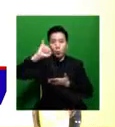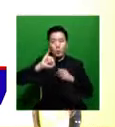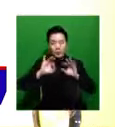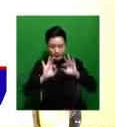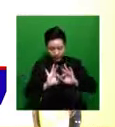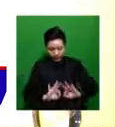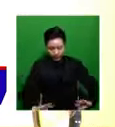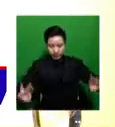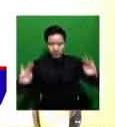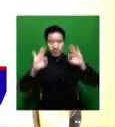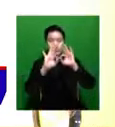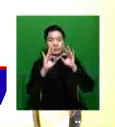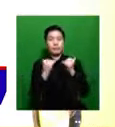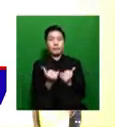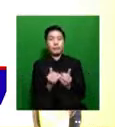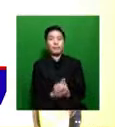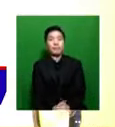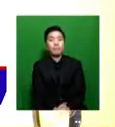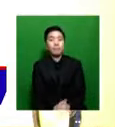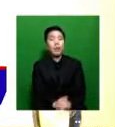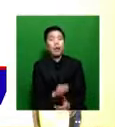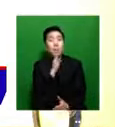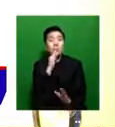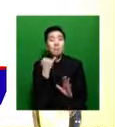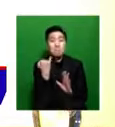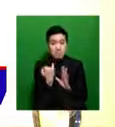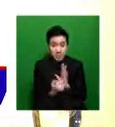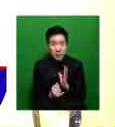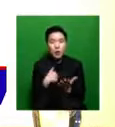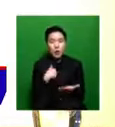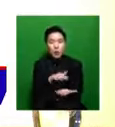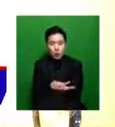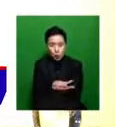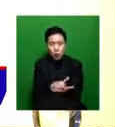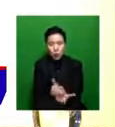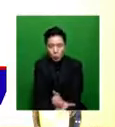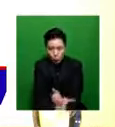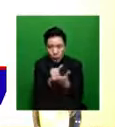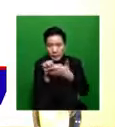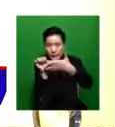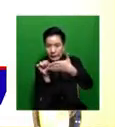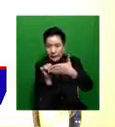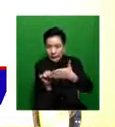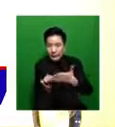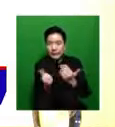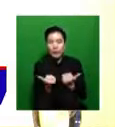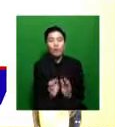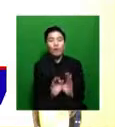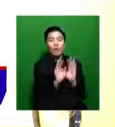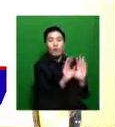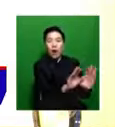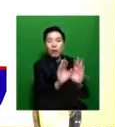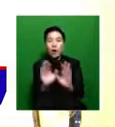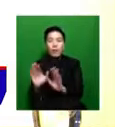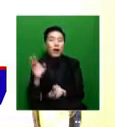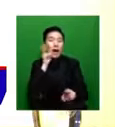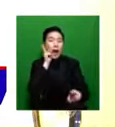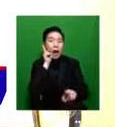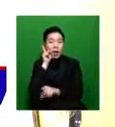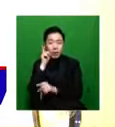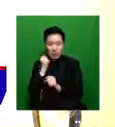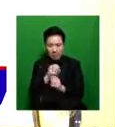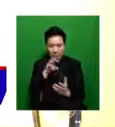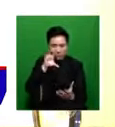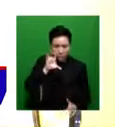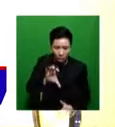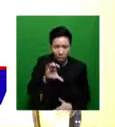างยิ่งนะคะก็ถ้าผิดพลาดก็ขออภัยแล้วก็ขอให้แก้ไขด้วยนะคะ ก็ฝากทุกๆสื่อที่ยังลงผิดอยู่ช่ว